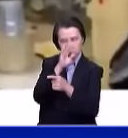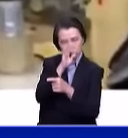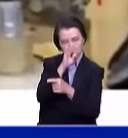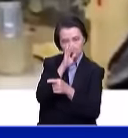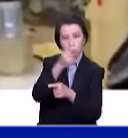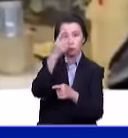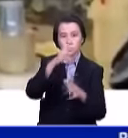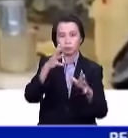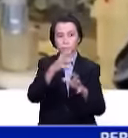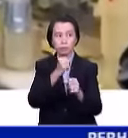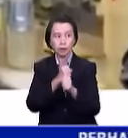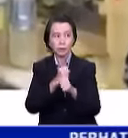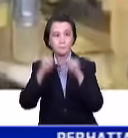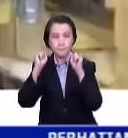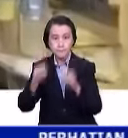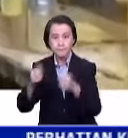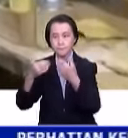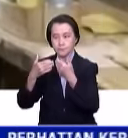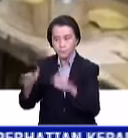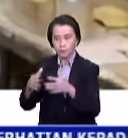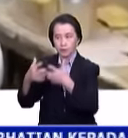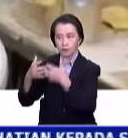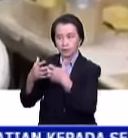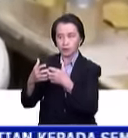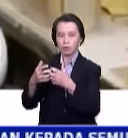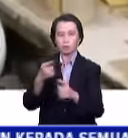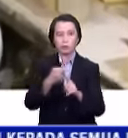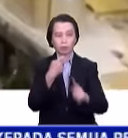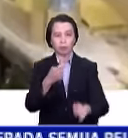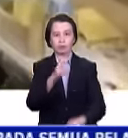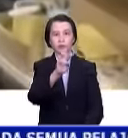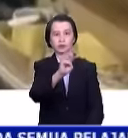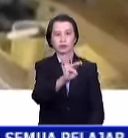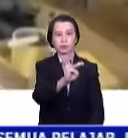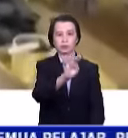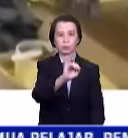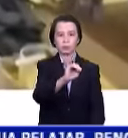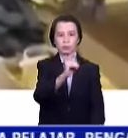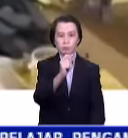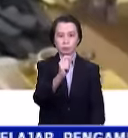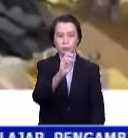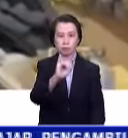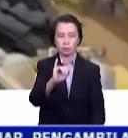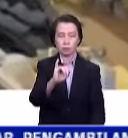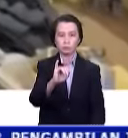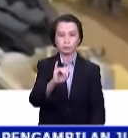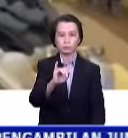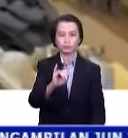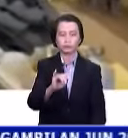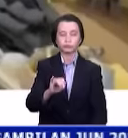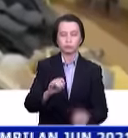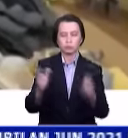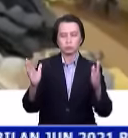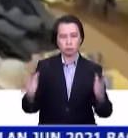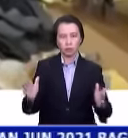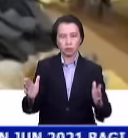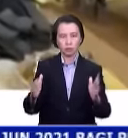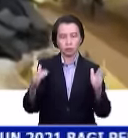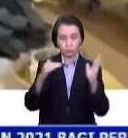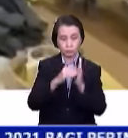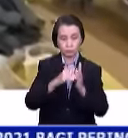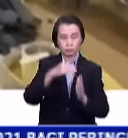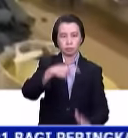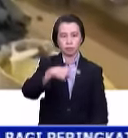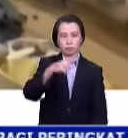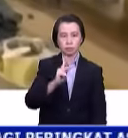dibuat bagi mendapat kebenaran beroperasi daripada Kementerian Perdagangan Antarabangsa dan Industri MITI sepanjang tempoh Sekatan